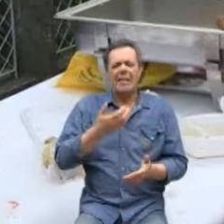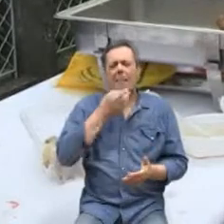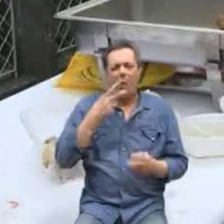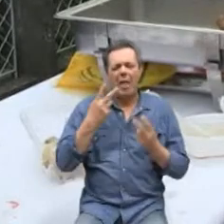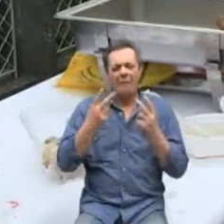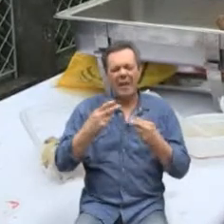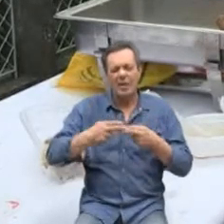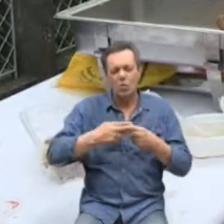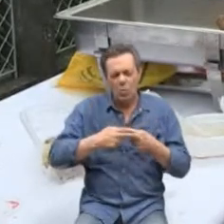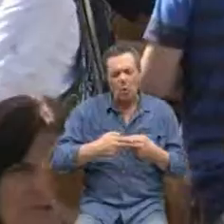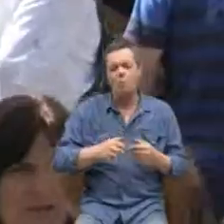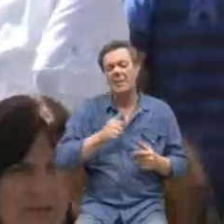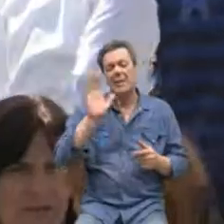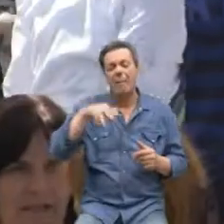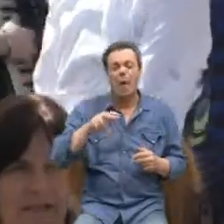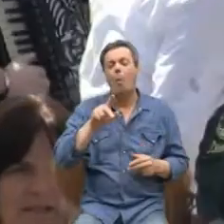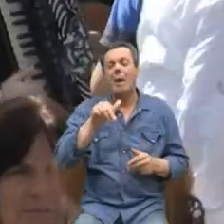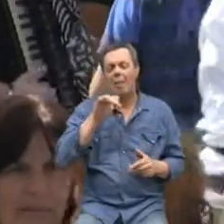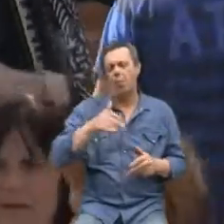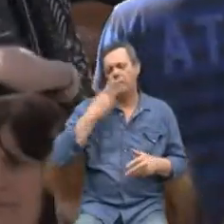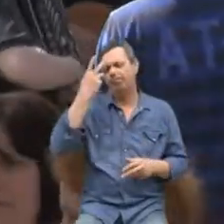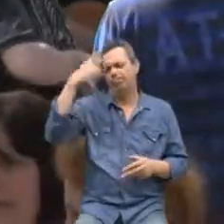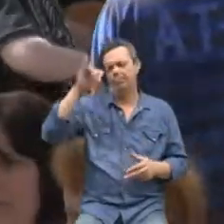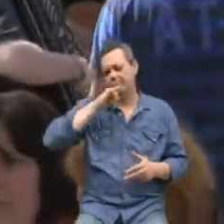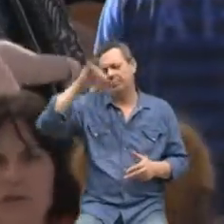da bolje vrijedi susjed u blizini nego brat u tuđini.